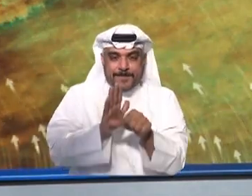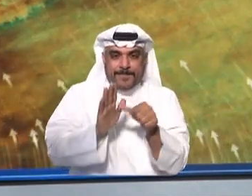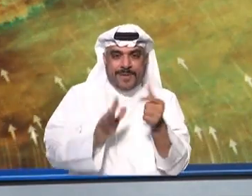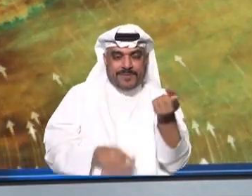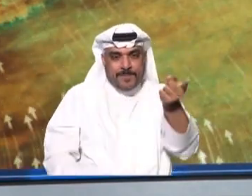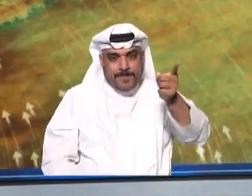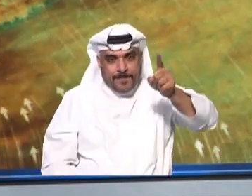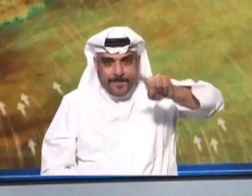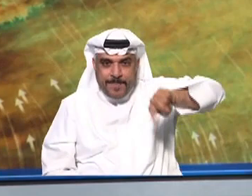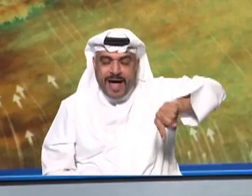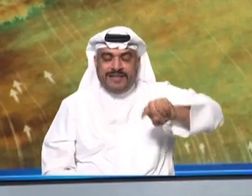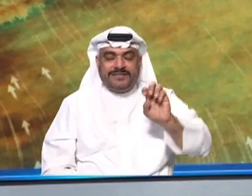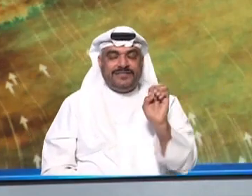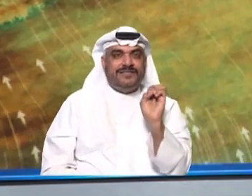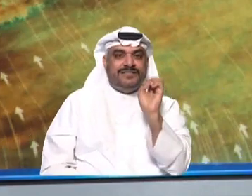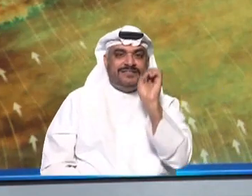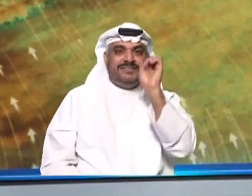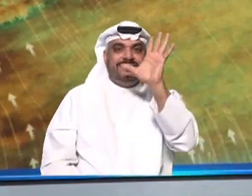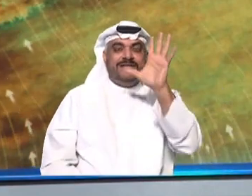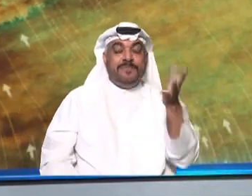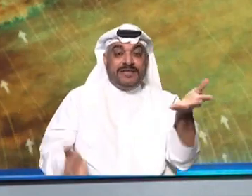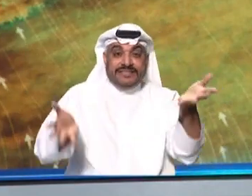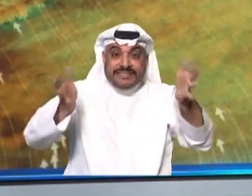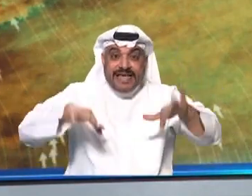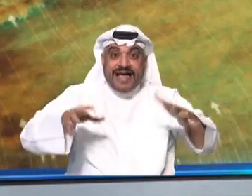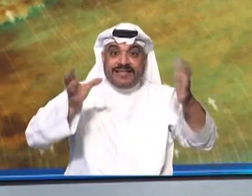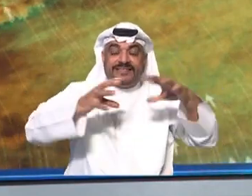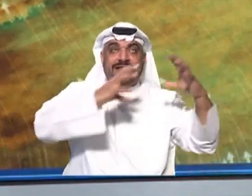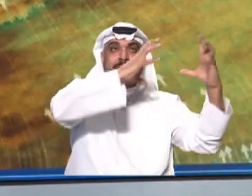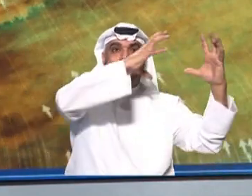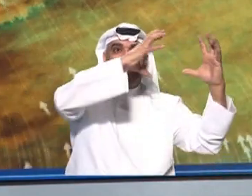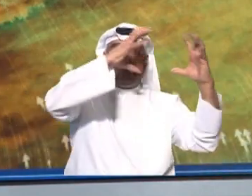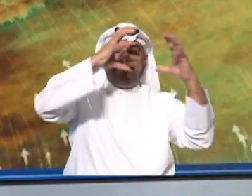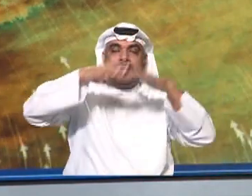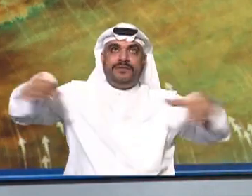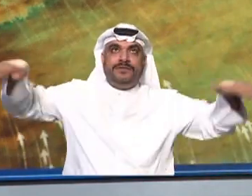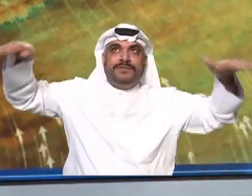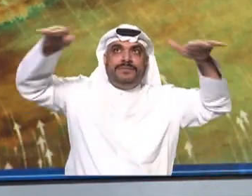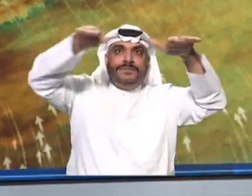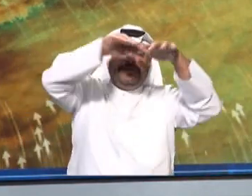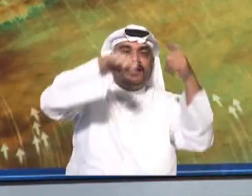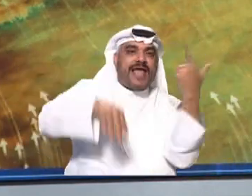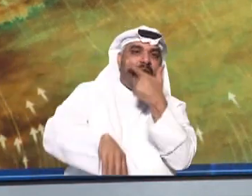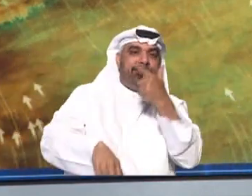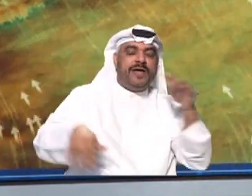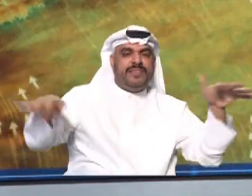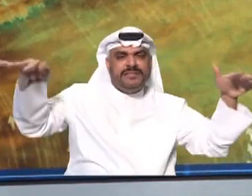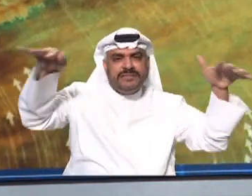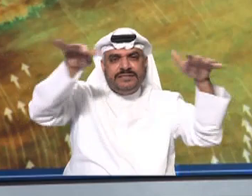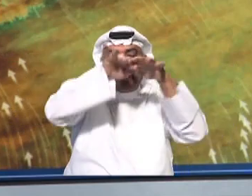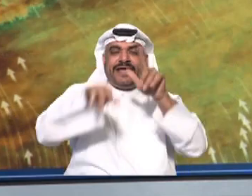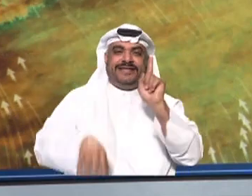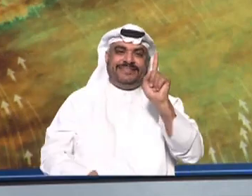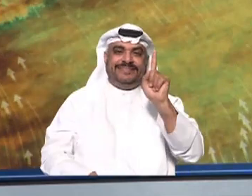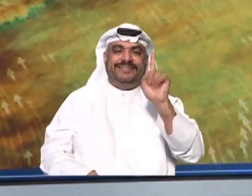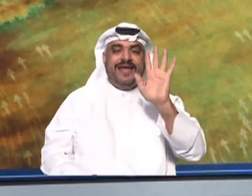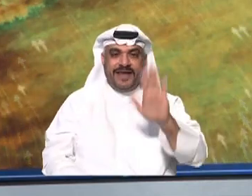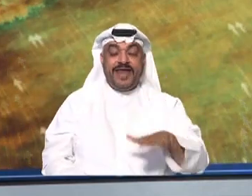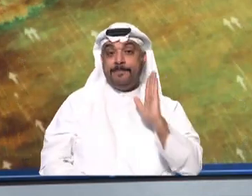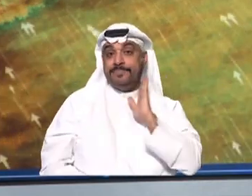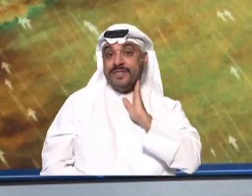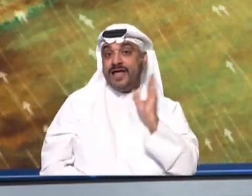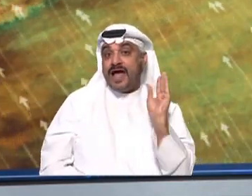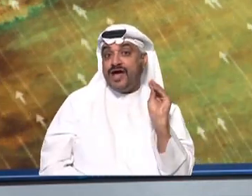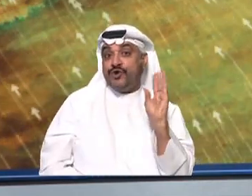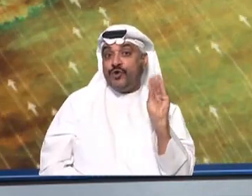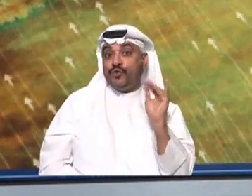يوم غدا راح تبدأ كميات السحب بزيادة مع استمرار الرياح الجنوبية الشرقية، كذلك الارتفاع نسبة الرطوبة خاصة